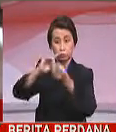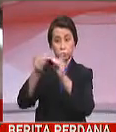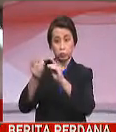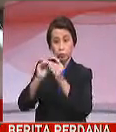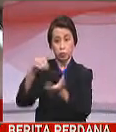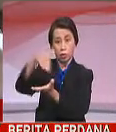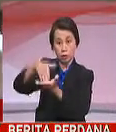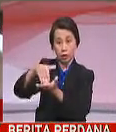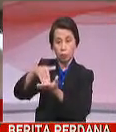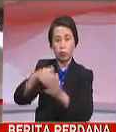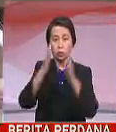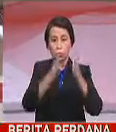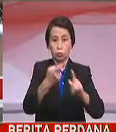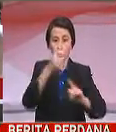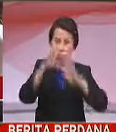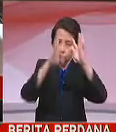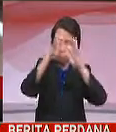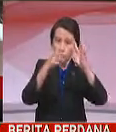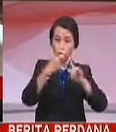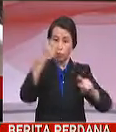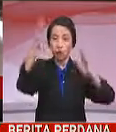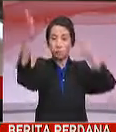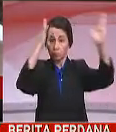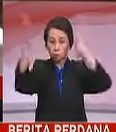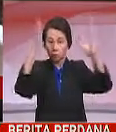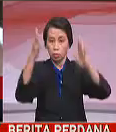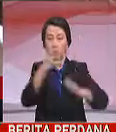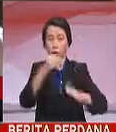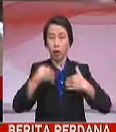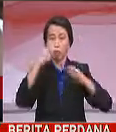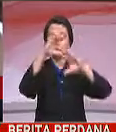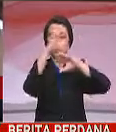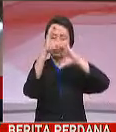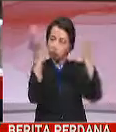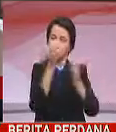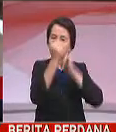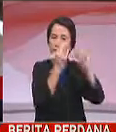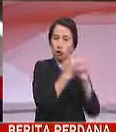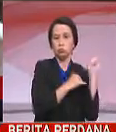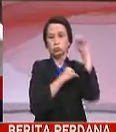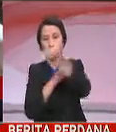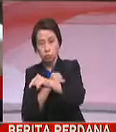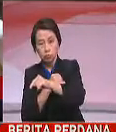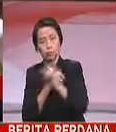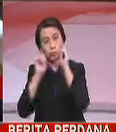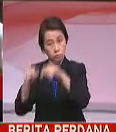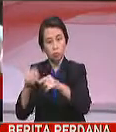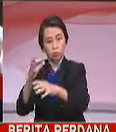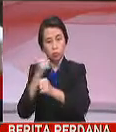bukan saja orang dari kreatif yang dari Malaysia tapi juga antarabangsa yang datang untuk